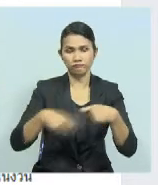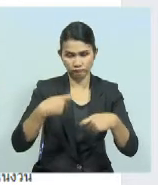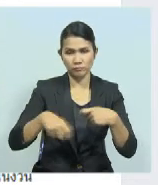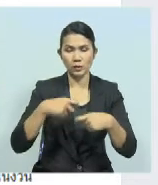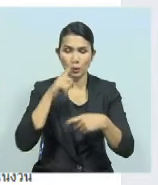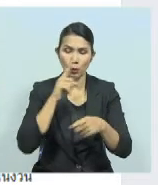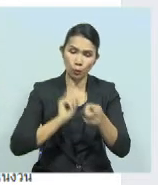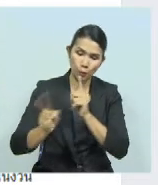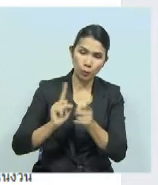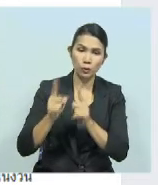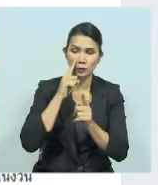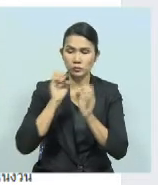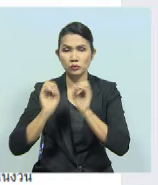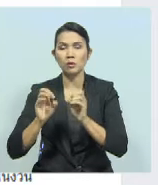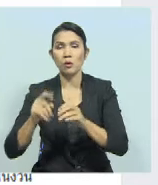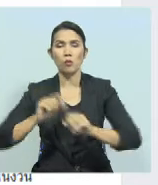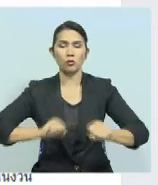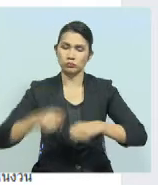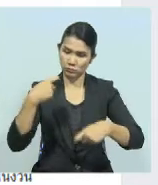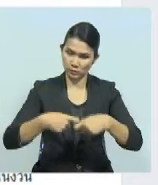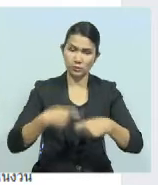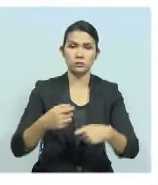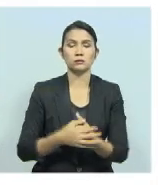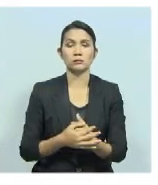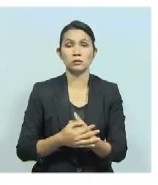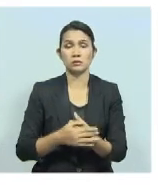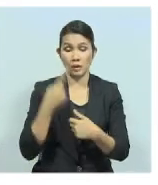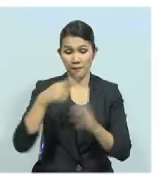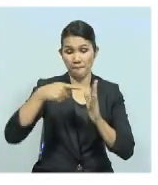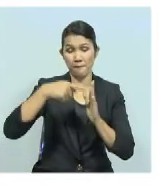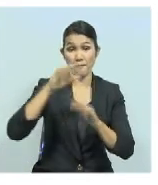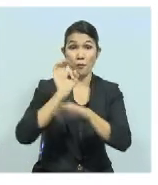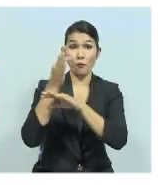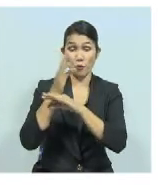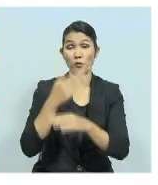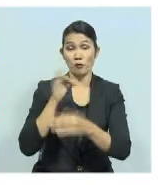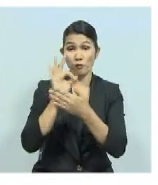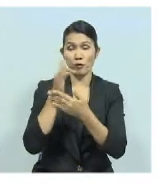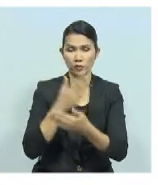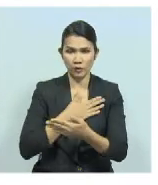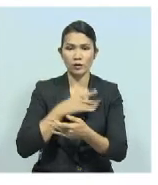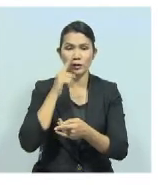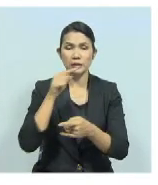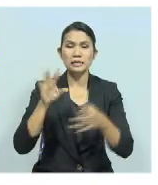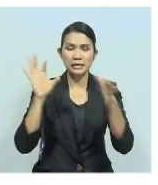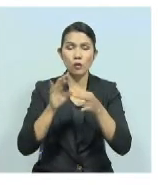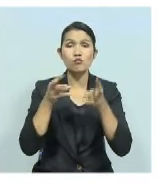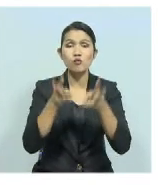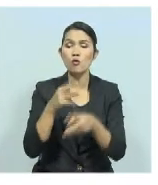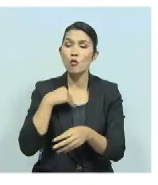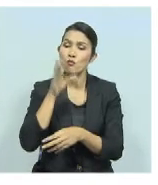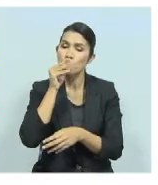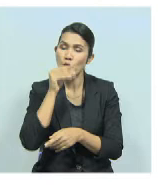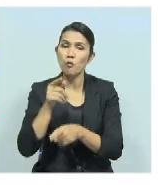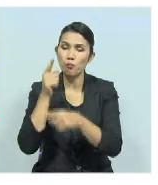ที่จะมาพูดคุยกันหรือมาสอนกันในวัยรุ่นเพราะในเพจเนี่ยก็จะเน้นเรื่องของการสื่อสารเชิงบวกนะคะเรื่องของ